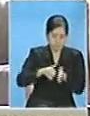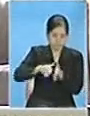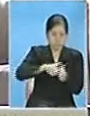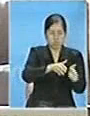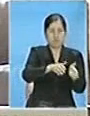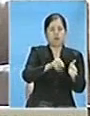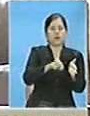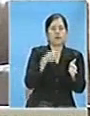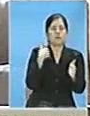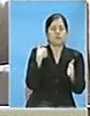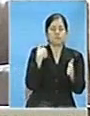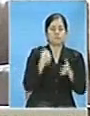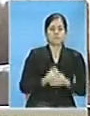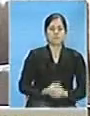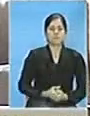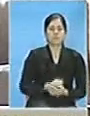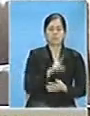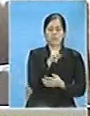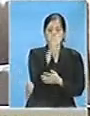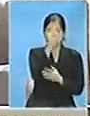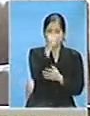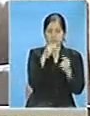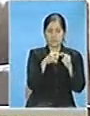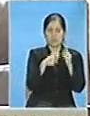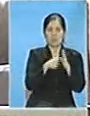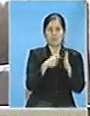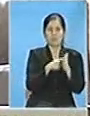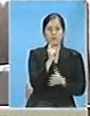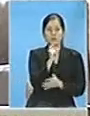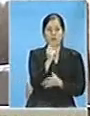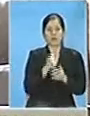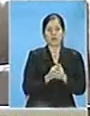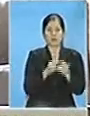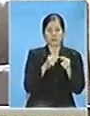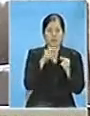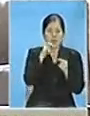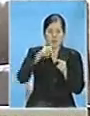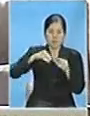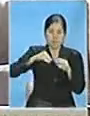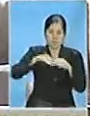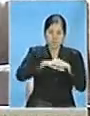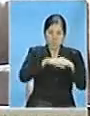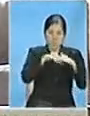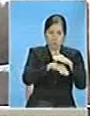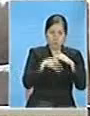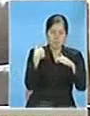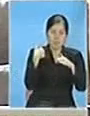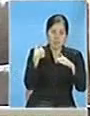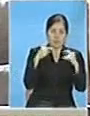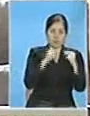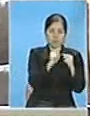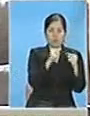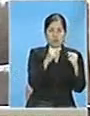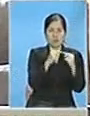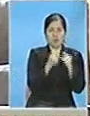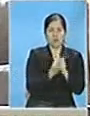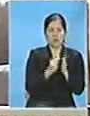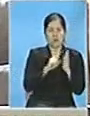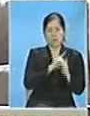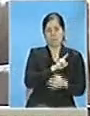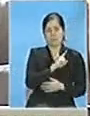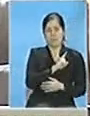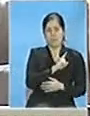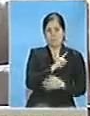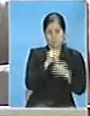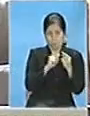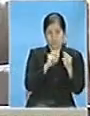ายน้ำนะครับถามว่าทำไมระบายเพื่อตัวเองแล้วก็ระบายน้ำออกเพื่อช่วยทั้งประเทศเพราะกทม.อยู่ปลายน้ำน้ำทั้งประเท